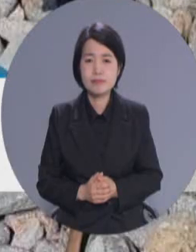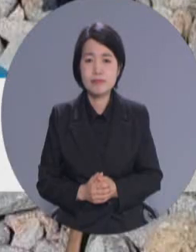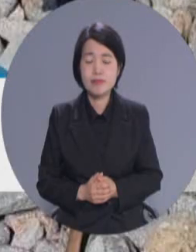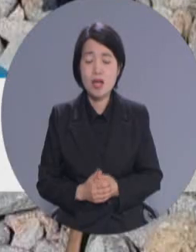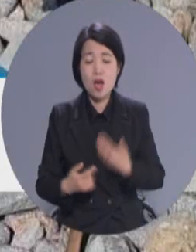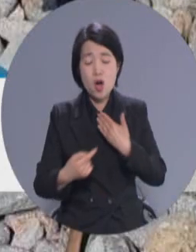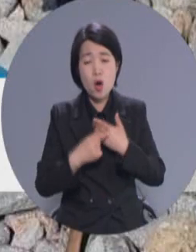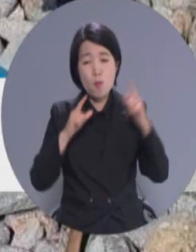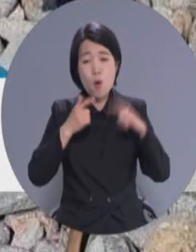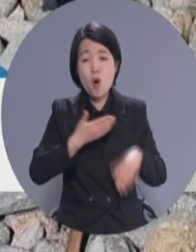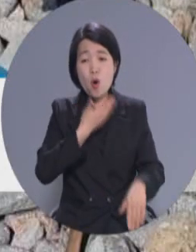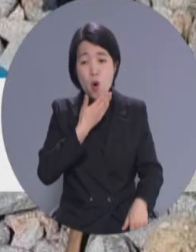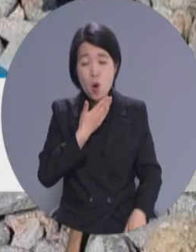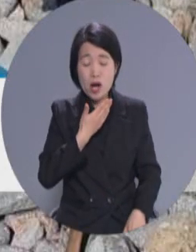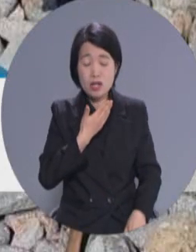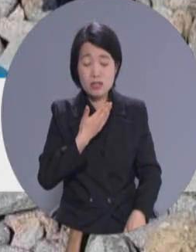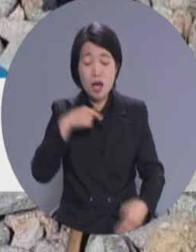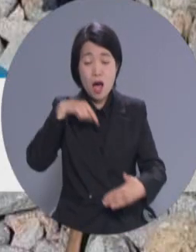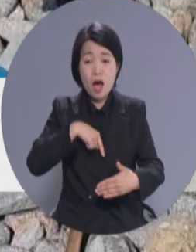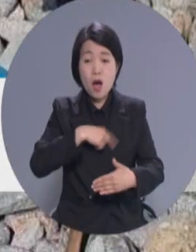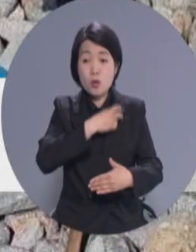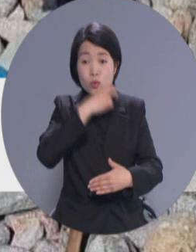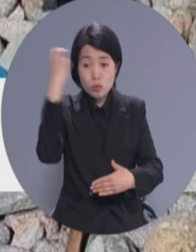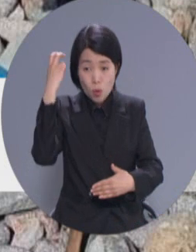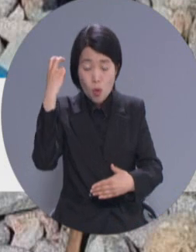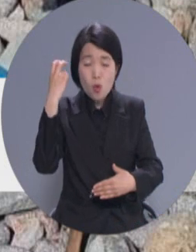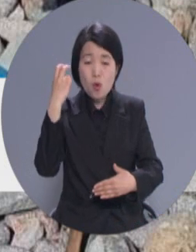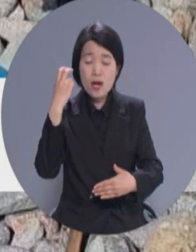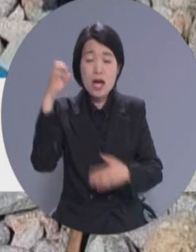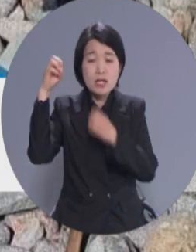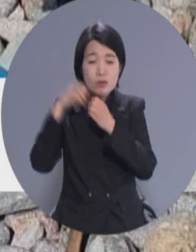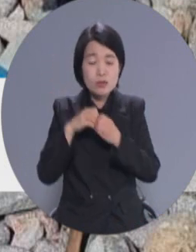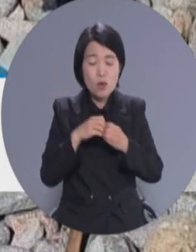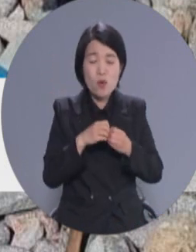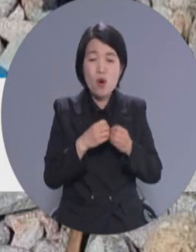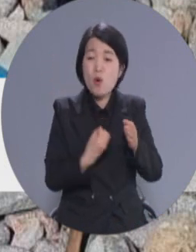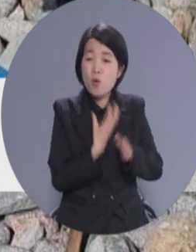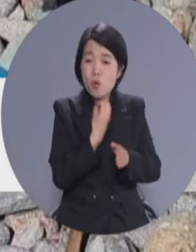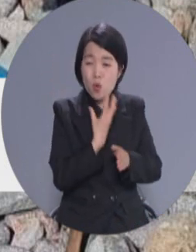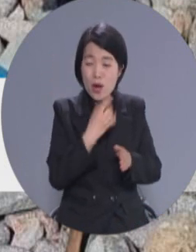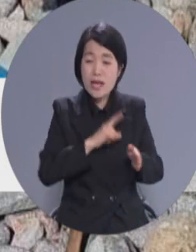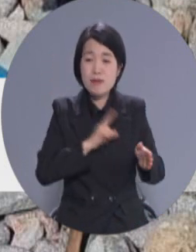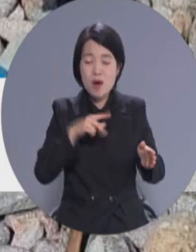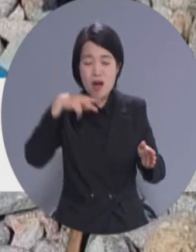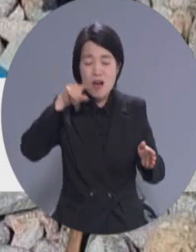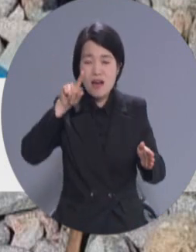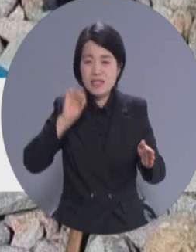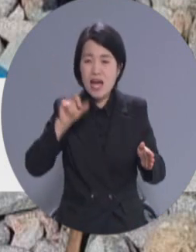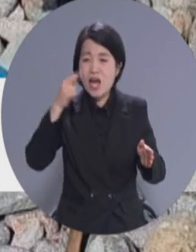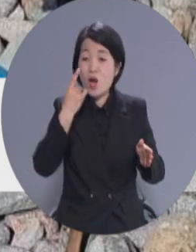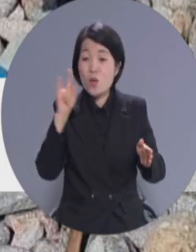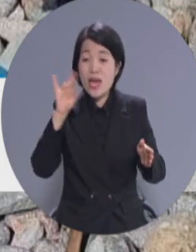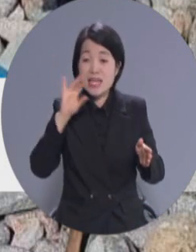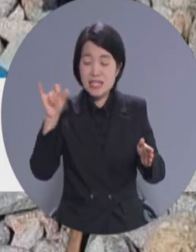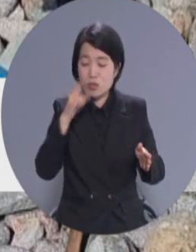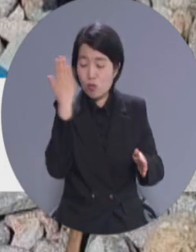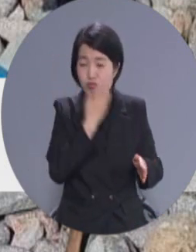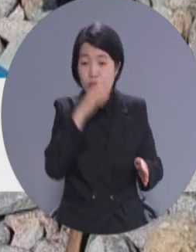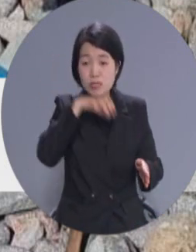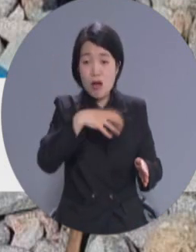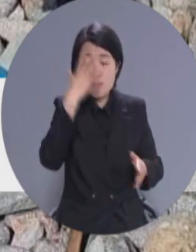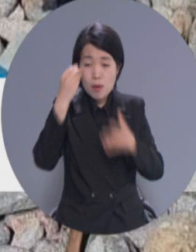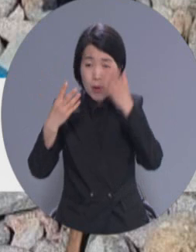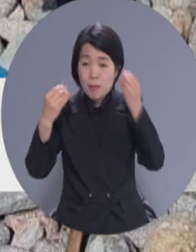귀여운 생김새와 높은 지능을 가진 토종돌고래 상괭이는 여수에서 자주 목격됩니다.